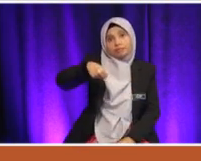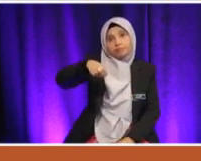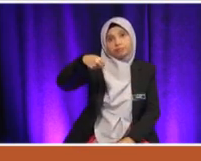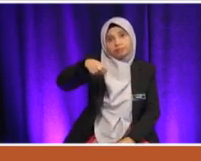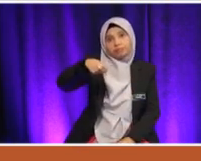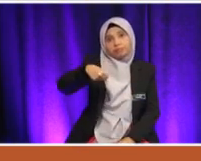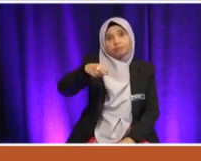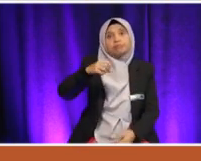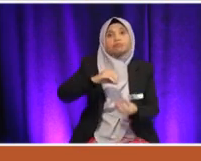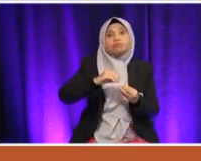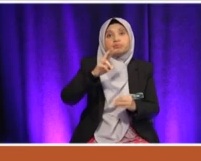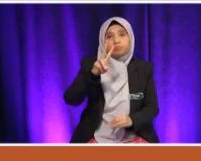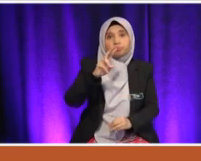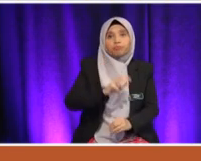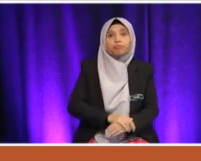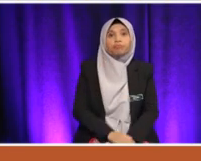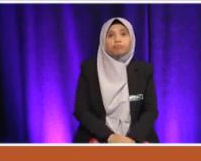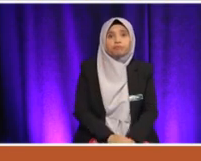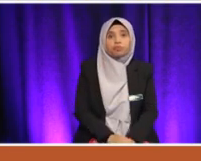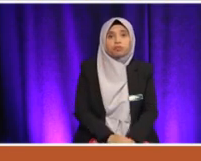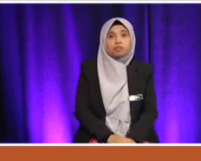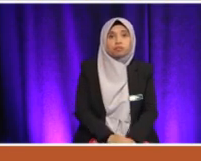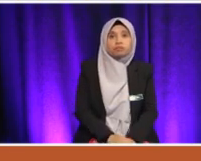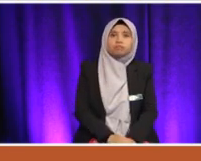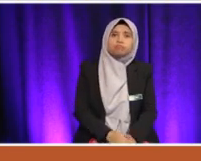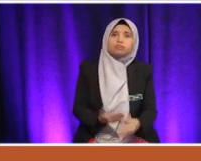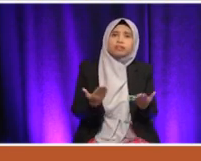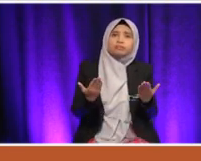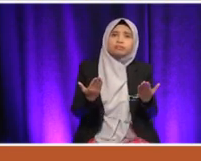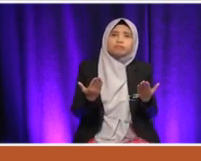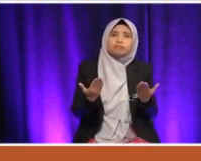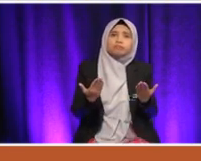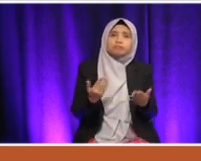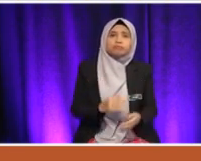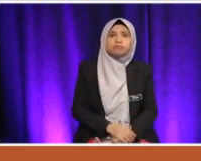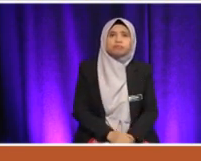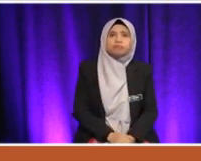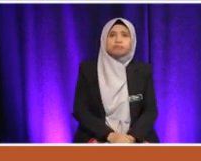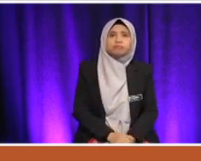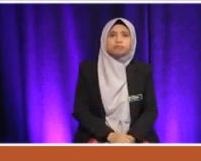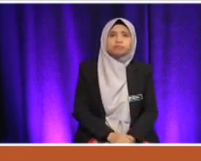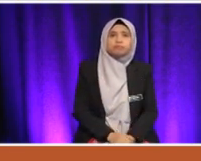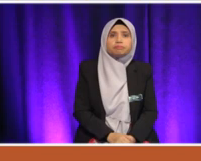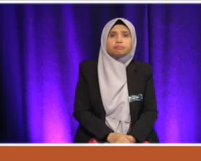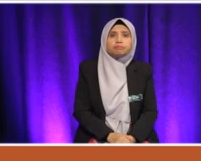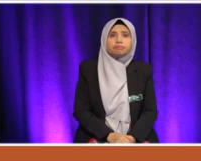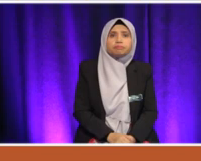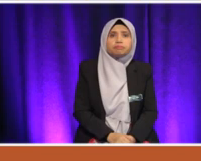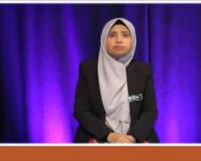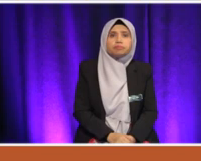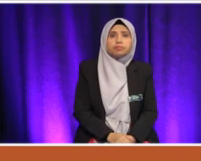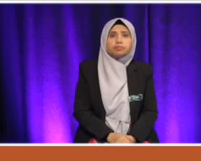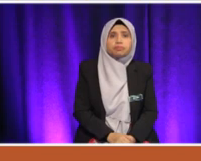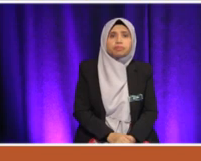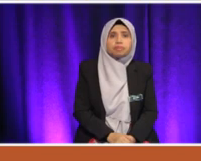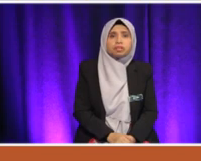yang kedua oke agak-agak Ini apa ini adalah